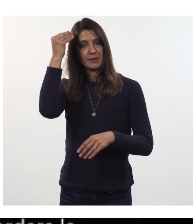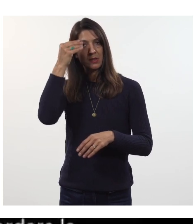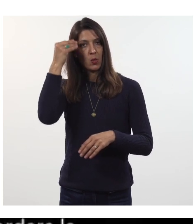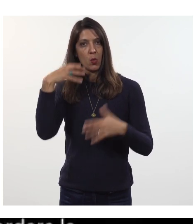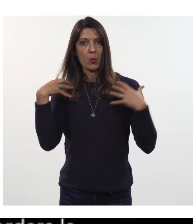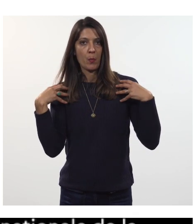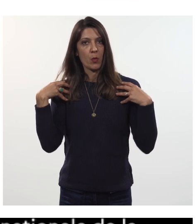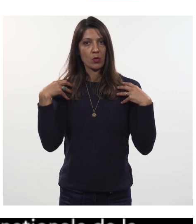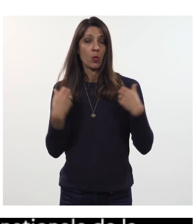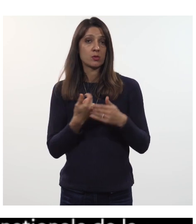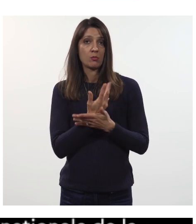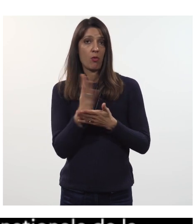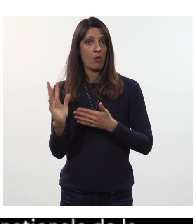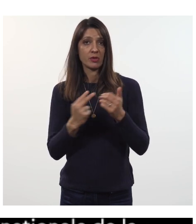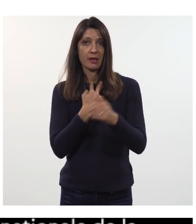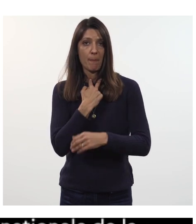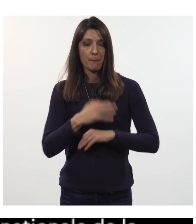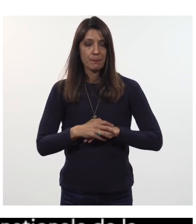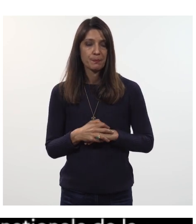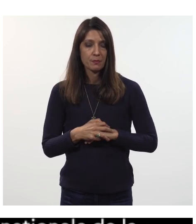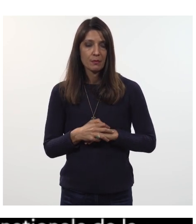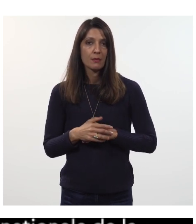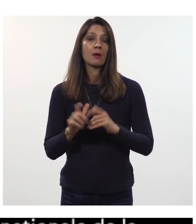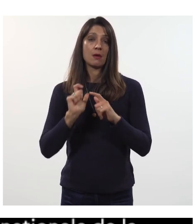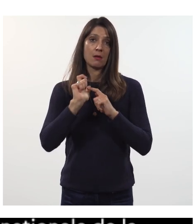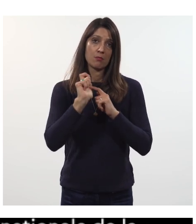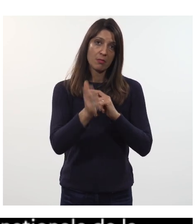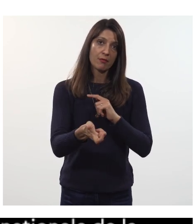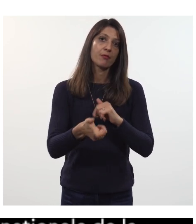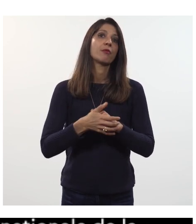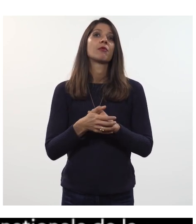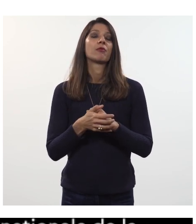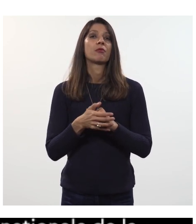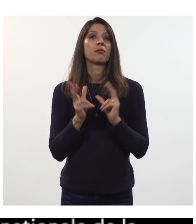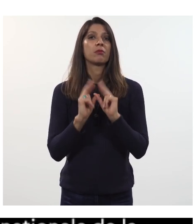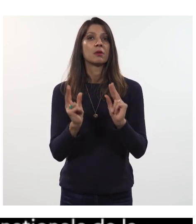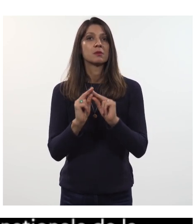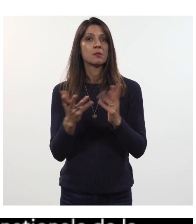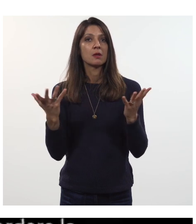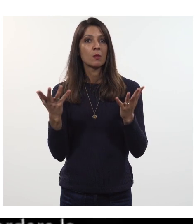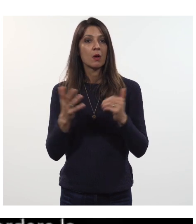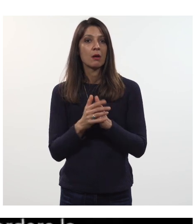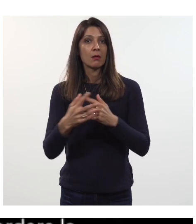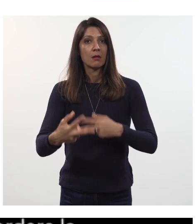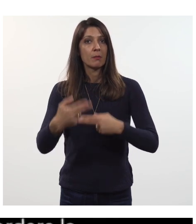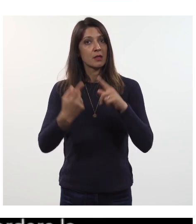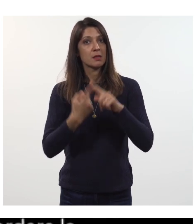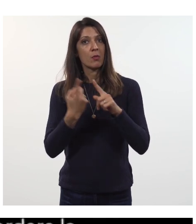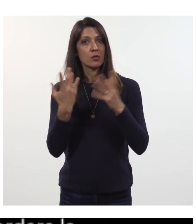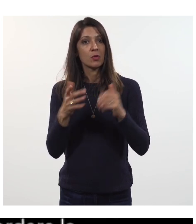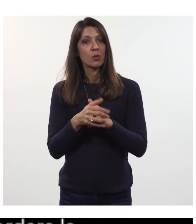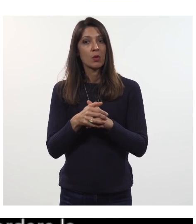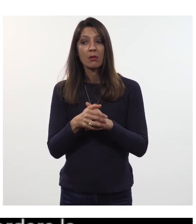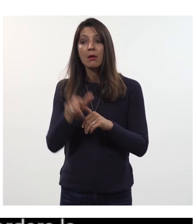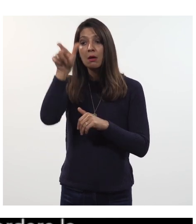et du polyhandicap, hein. Et puis après un point finalement sur partie extrêmement importante qui est l'évaluation de l'état